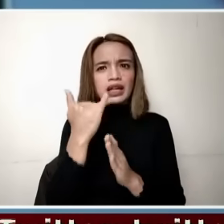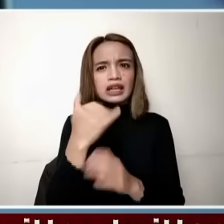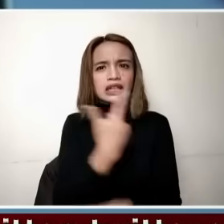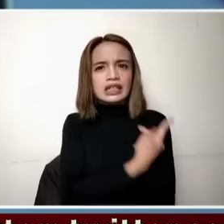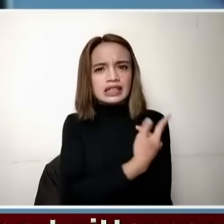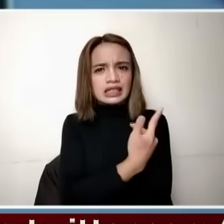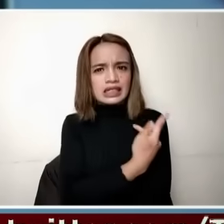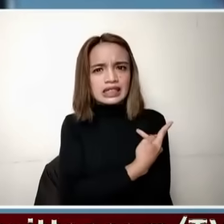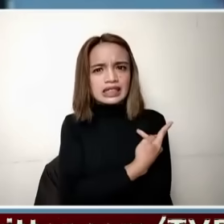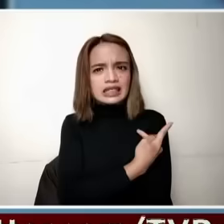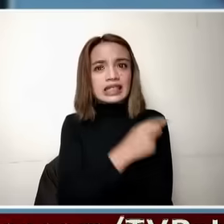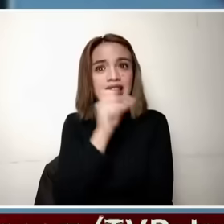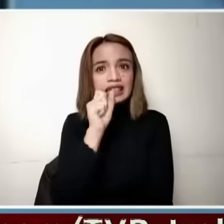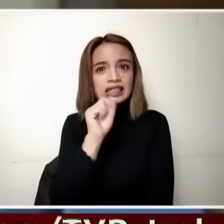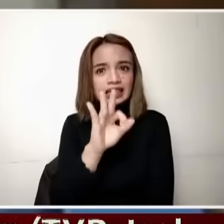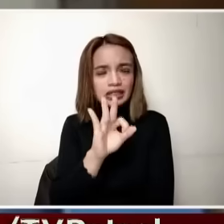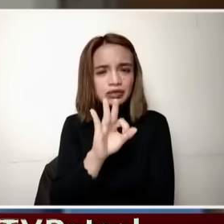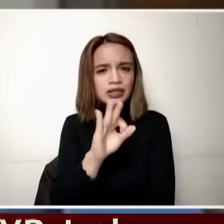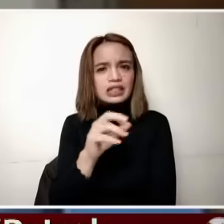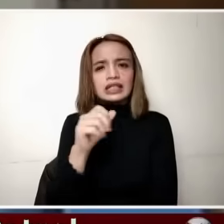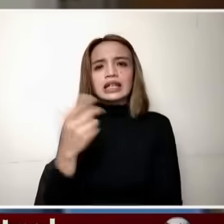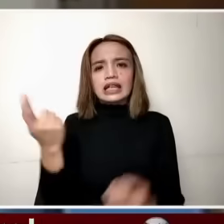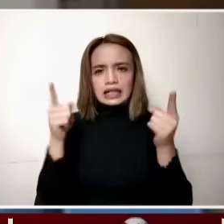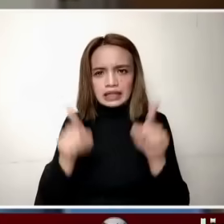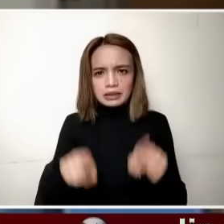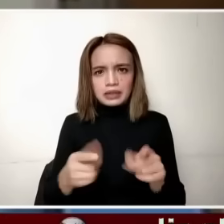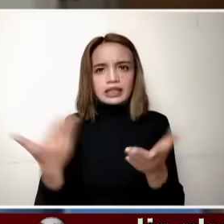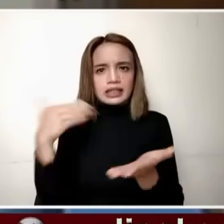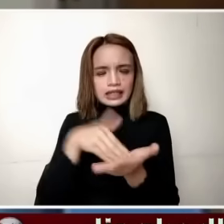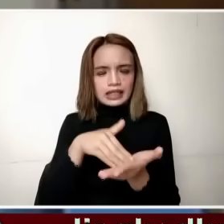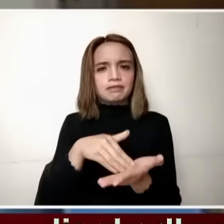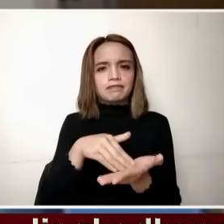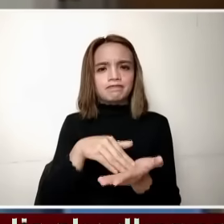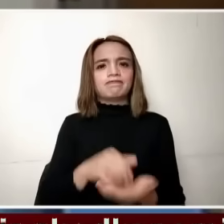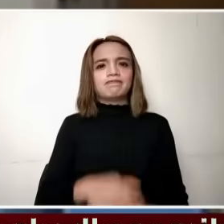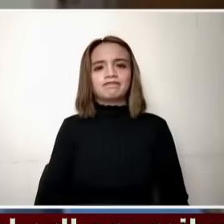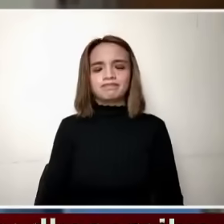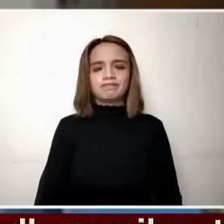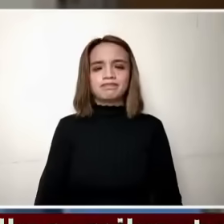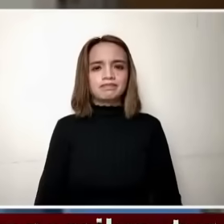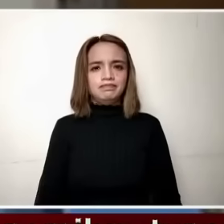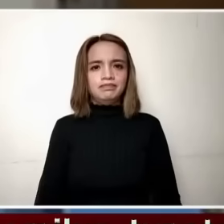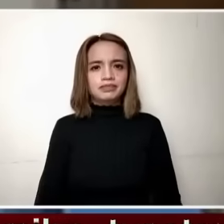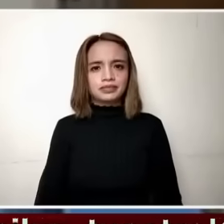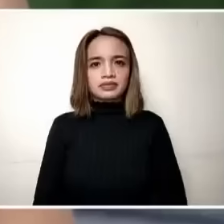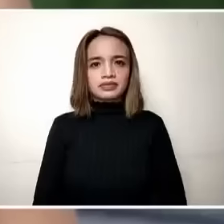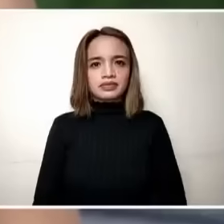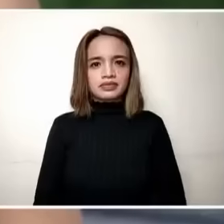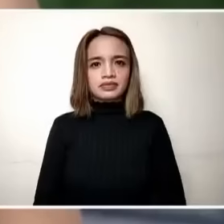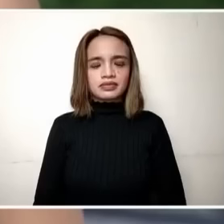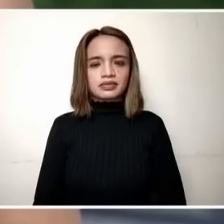muling tumama ang isang pandemya. Jasmine Romero, ABS-CBN News.